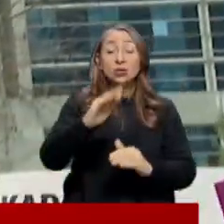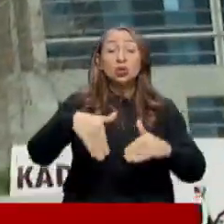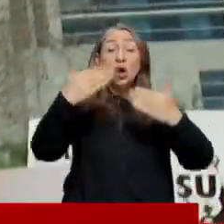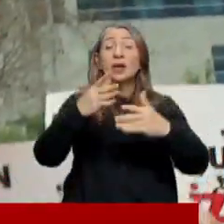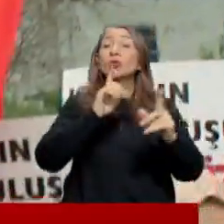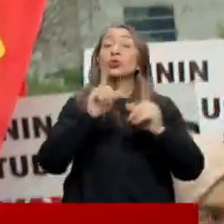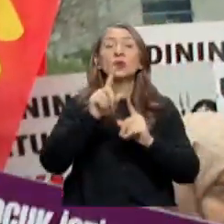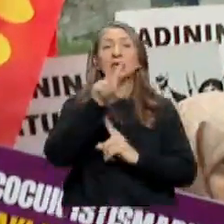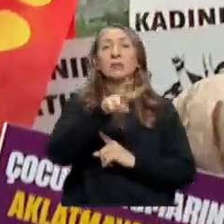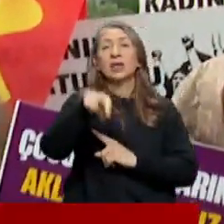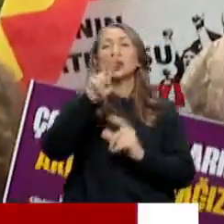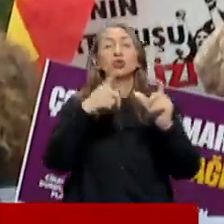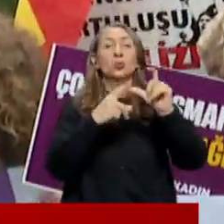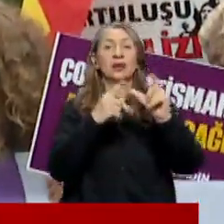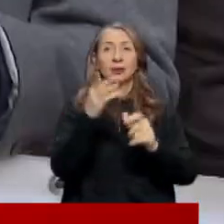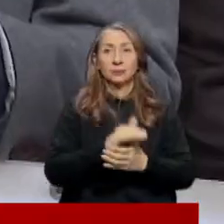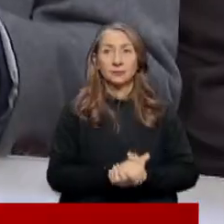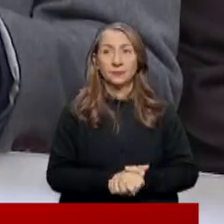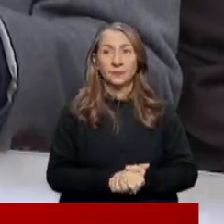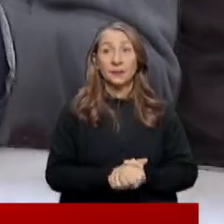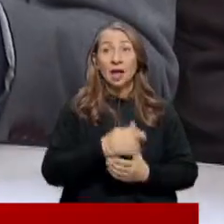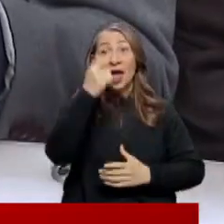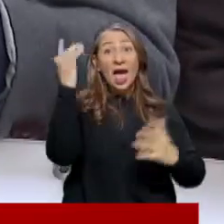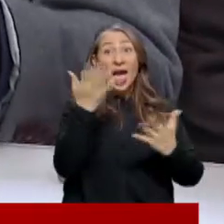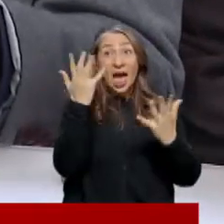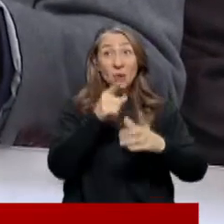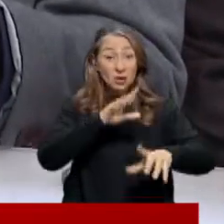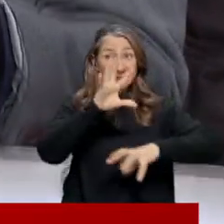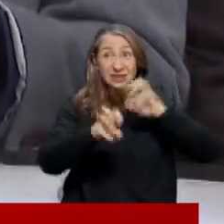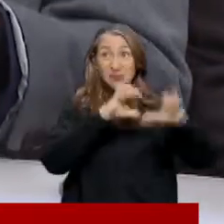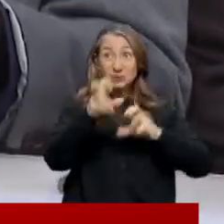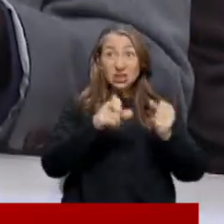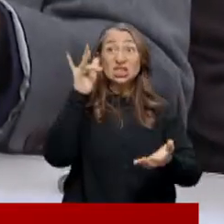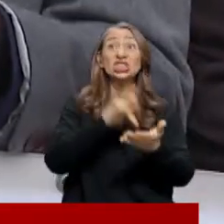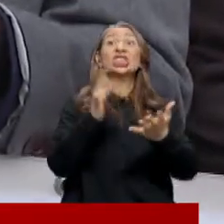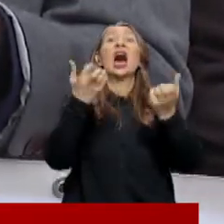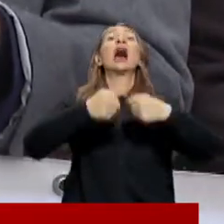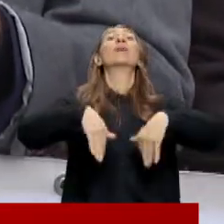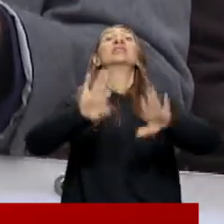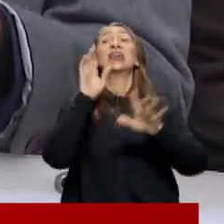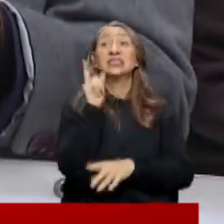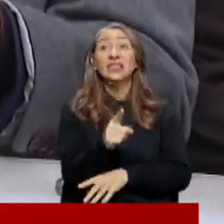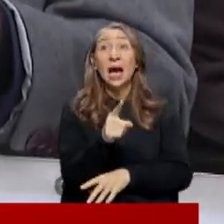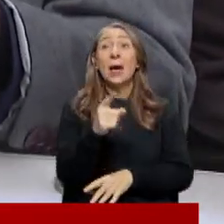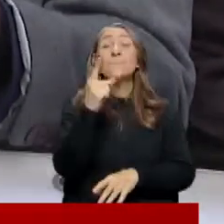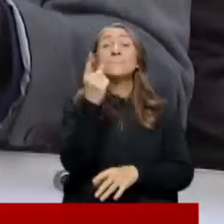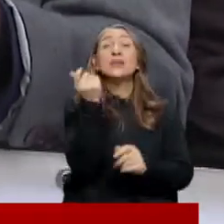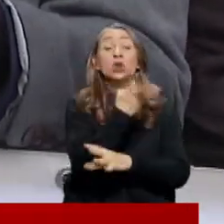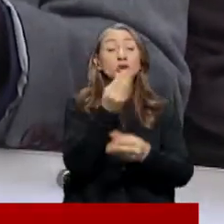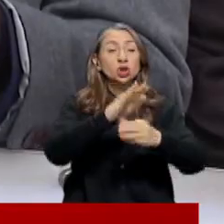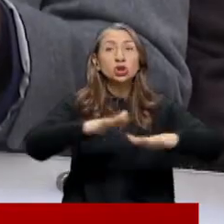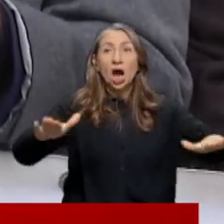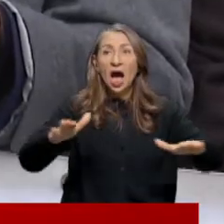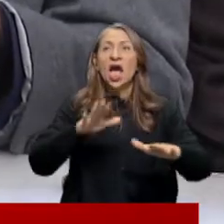sonraki duruşma 27 Şubat'ta. Eğer istismarcılar ceza almazlarsa birçok